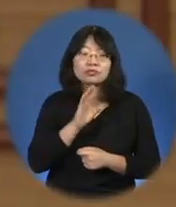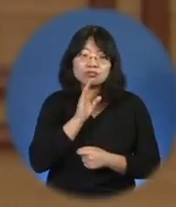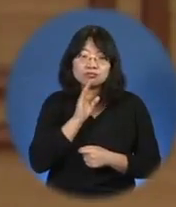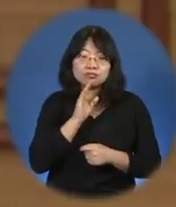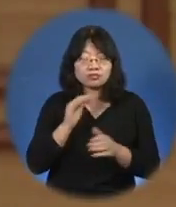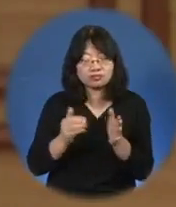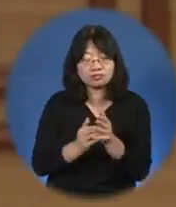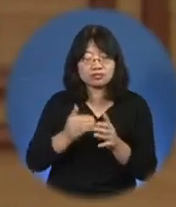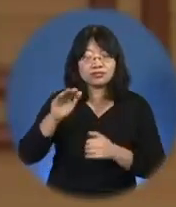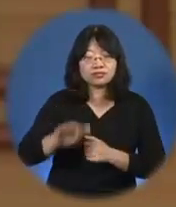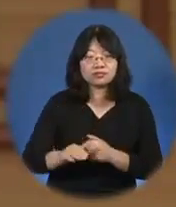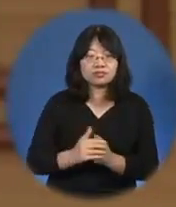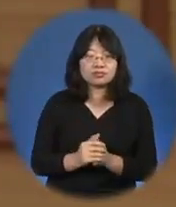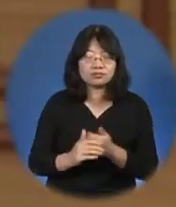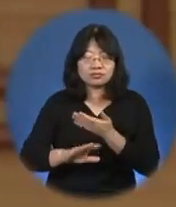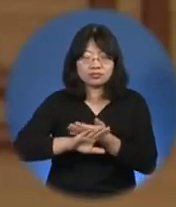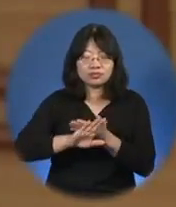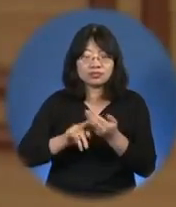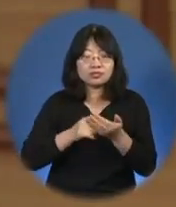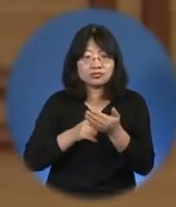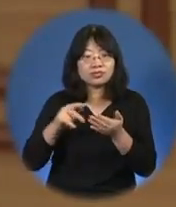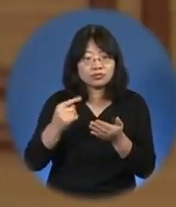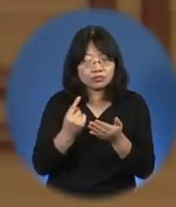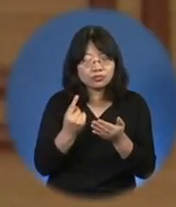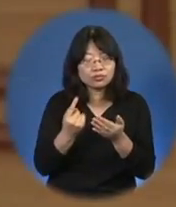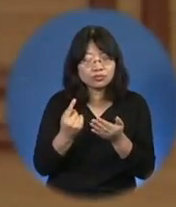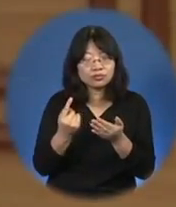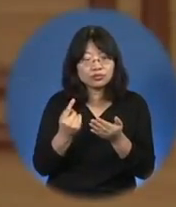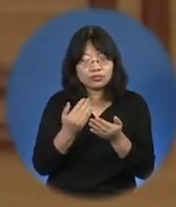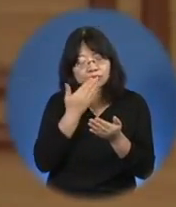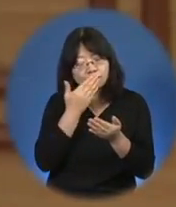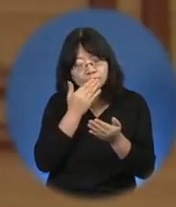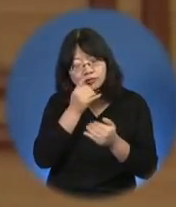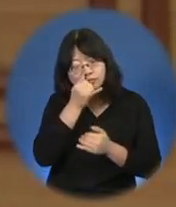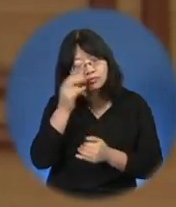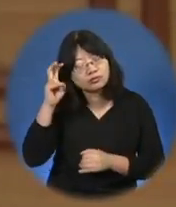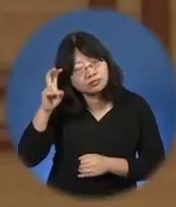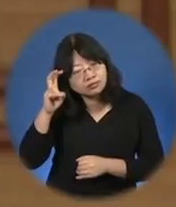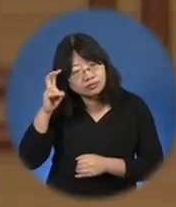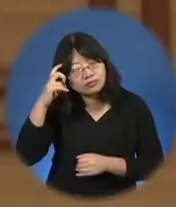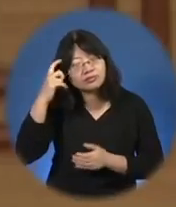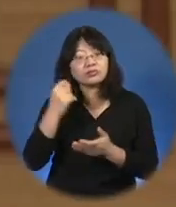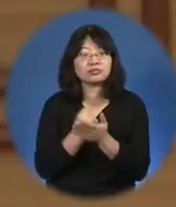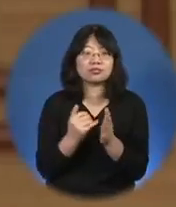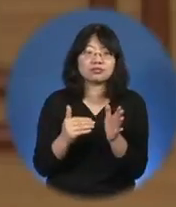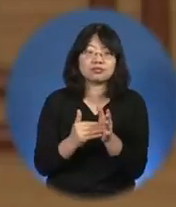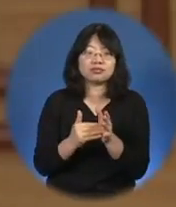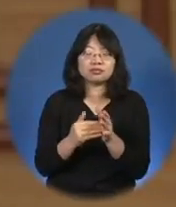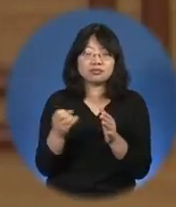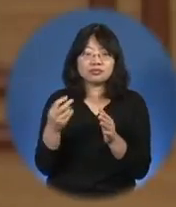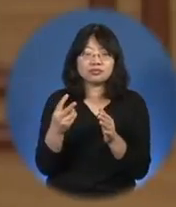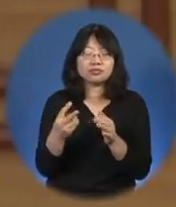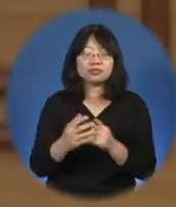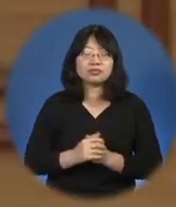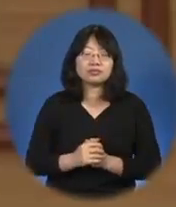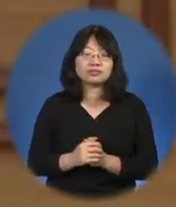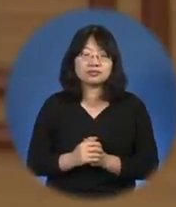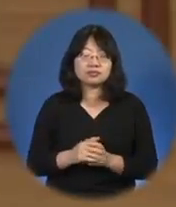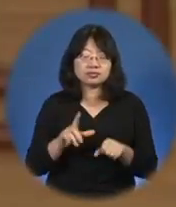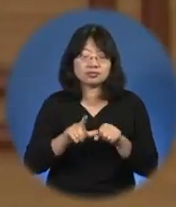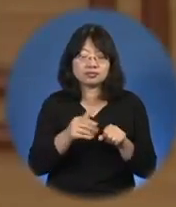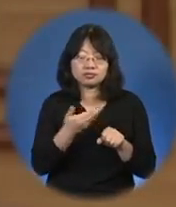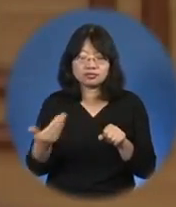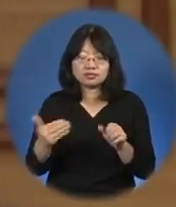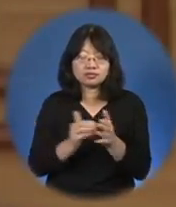옳았다고 생각했는데 다른 의견도 그럴 수도 있겠다라고 생각을 했고 또 이제 또